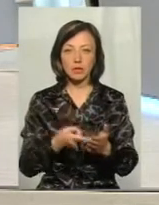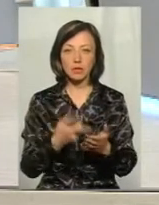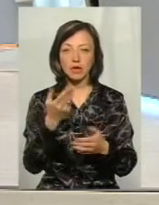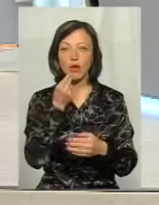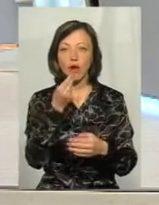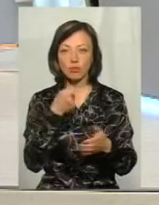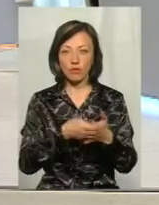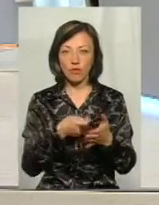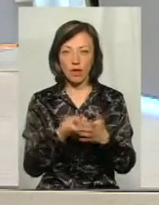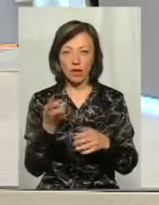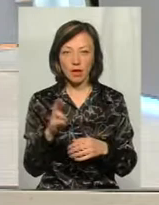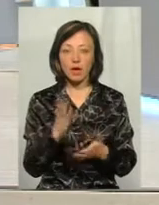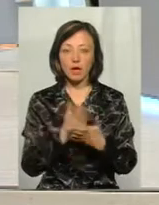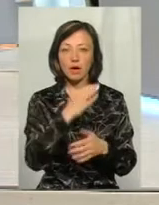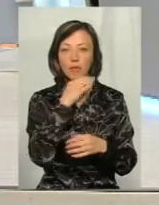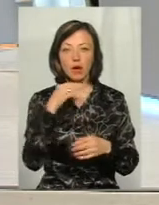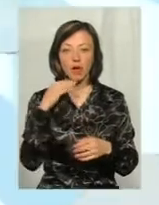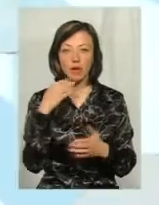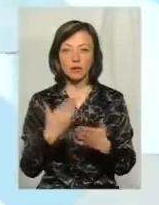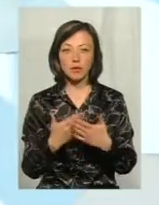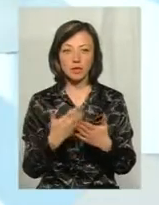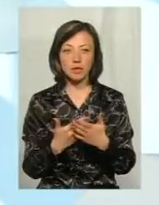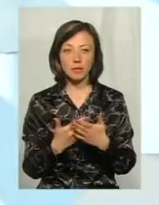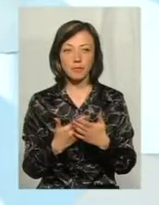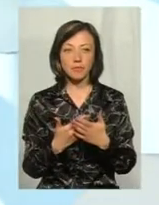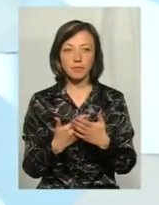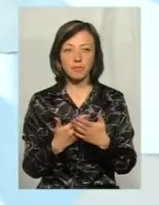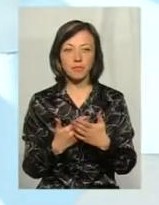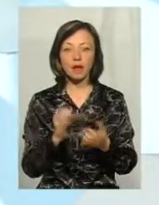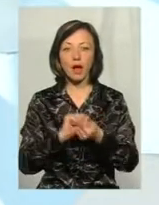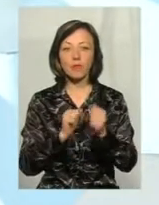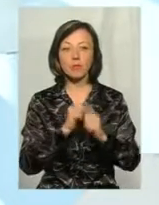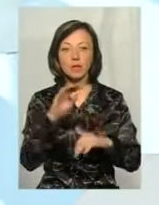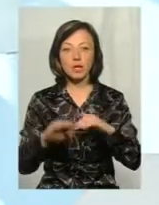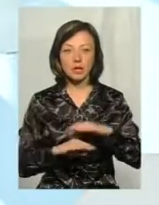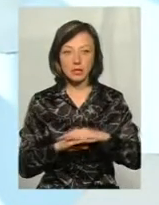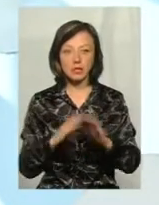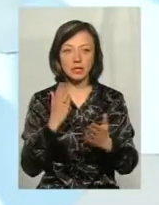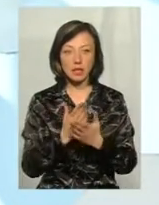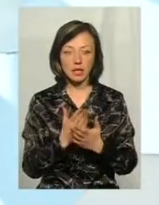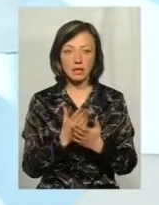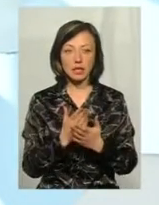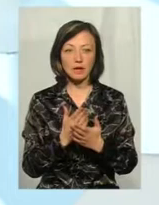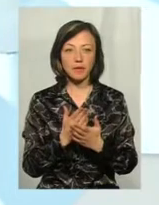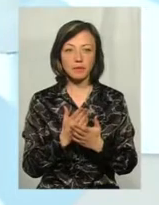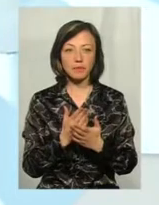їхнього харчування. От. Є багато ще далі, от, значить, є туди, значить, на Кам'янець-Подільський, значить, там, де це в